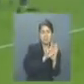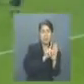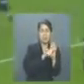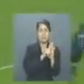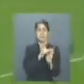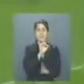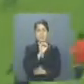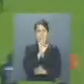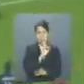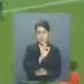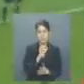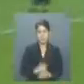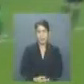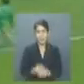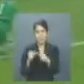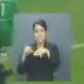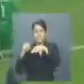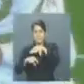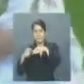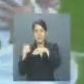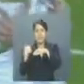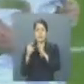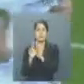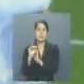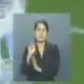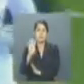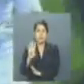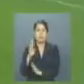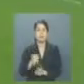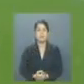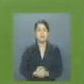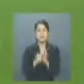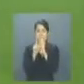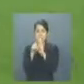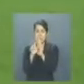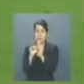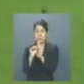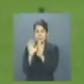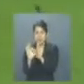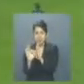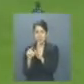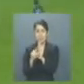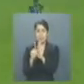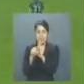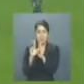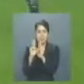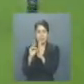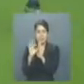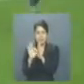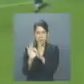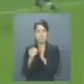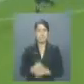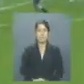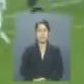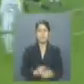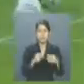นูริซาฮินนาที44ลาเฟวารานนาที49และมาโตโคเซลูนาที79ลิมาดริดผ่านเข้